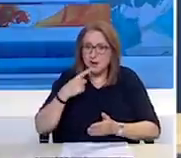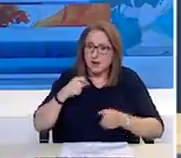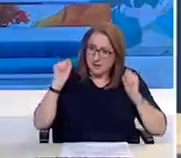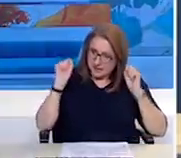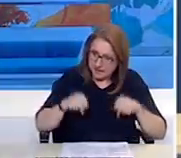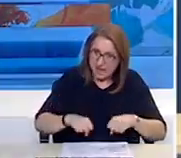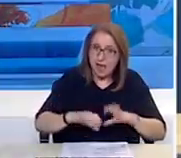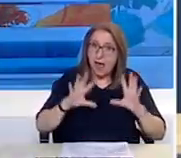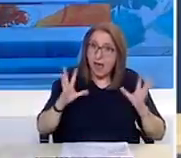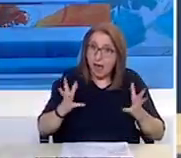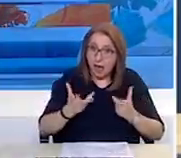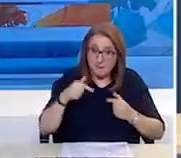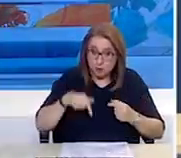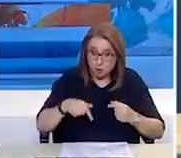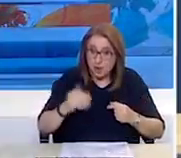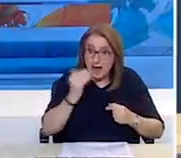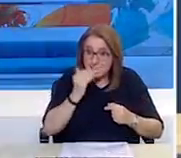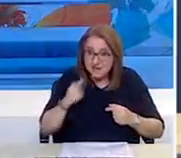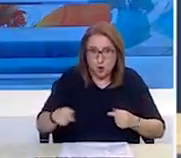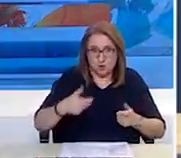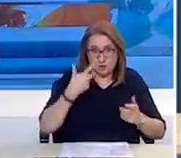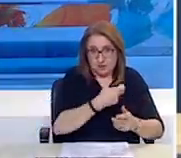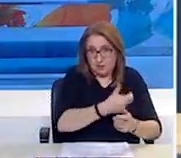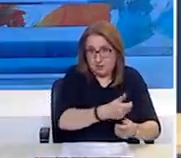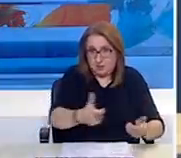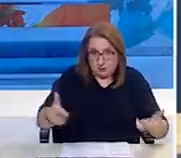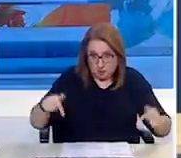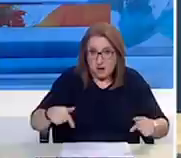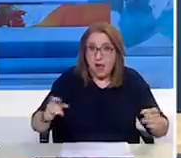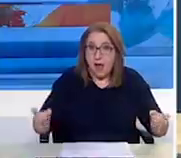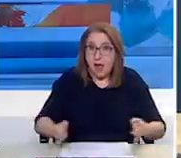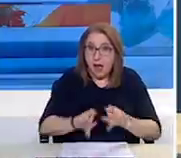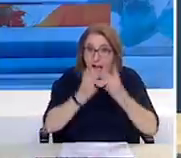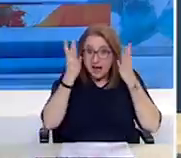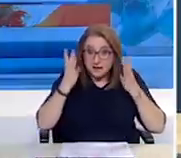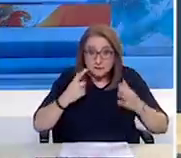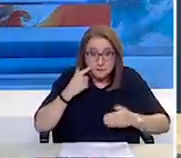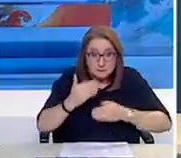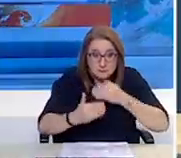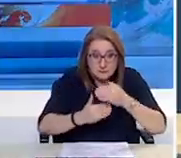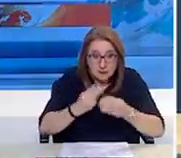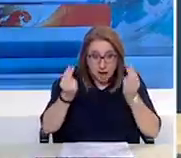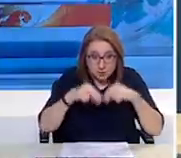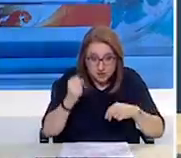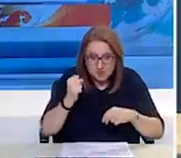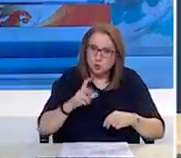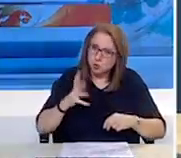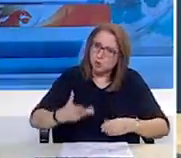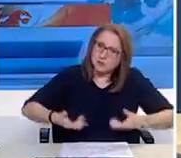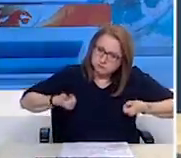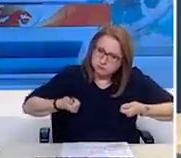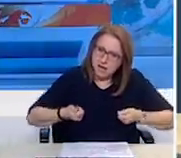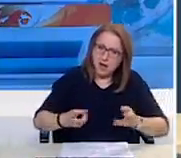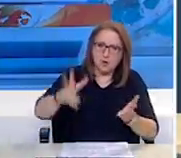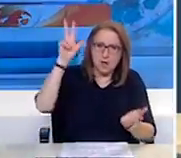θετικά δεδομένα, θα υπάρξει και επίσημη έγκριση. Για κανένα από τα τρέχοντα φάρμακα δεν υπάρχει επίσημη έγκριση. Έτσι, με αυτή την έγκριση,